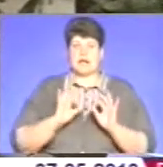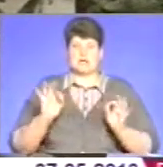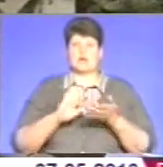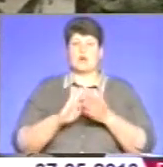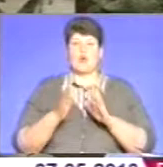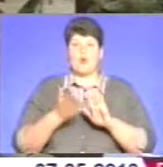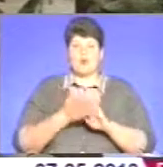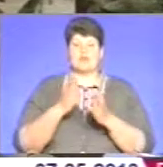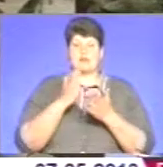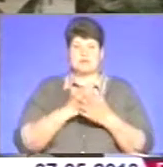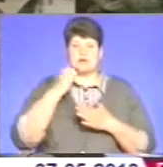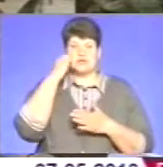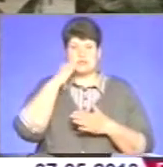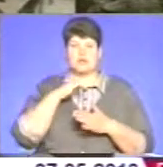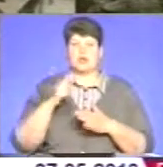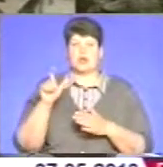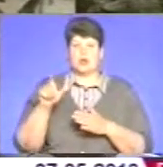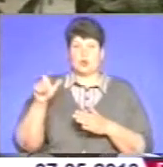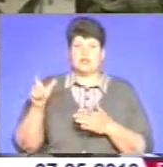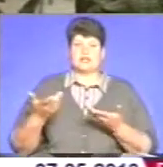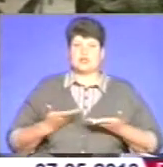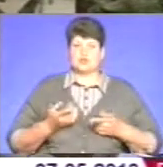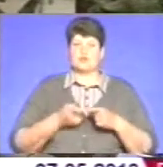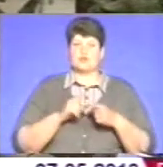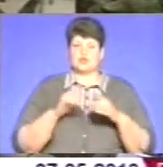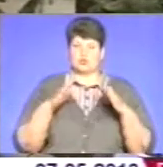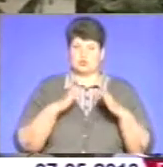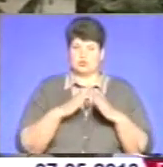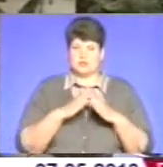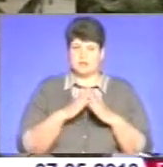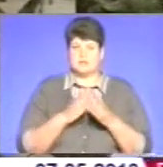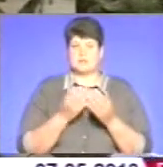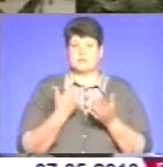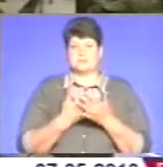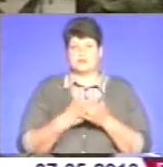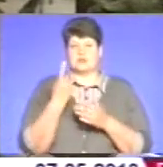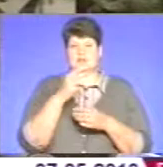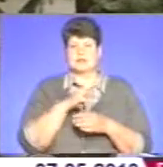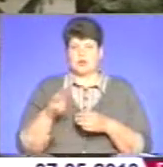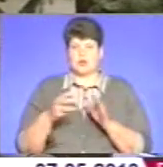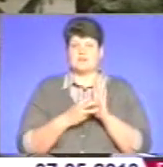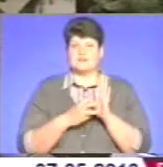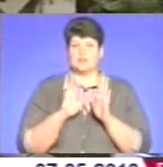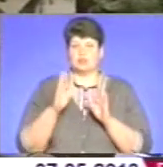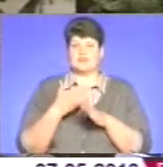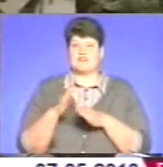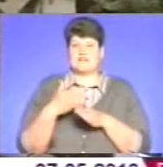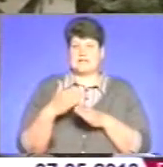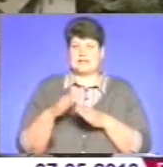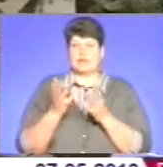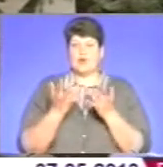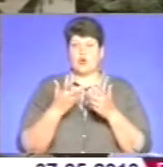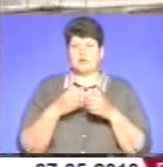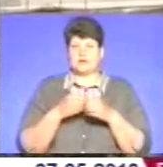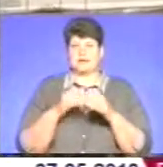наші перестарілі люди, які проживають в цьому будинку, порядка 1 800 000 буде виділено ще на обладнання,